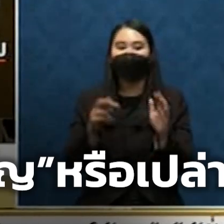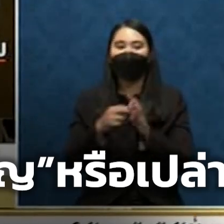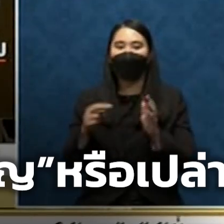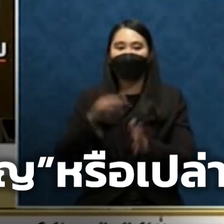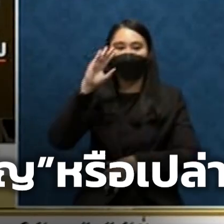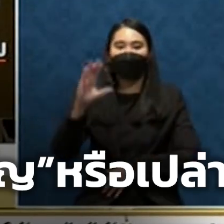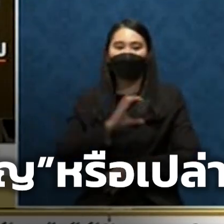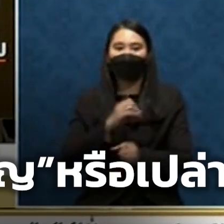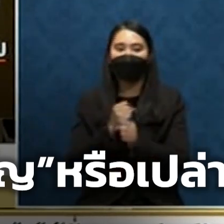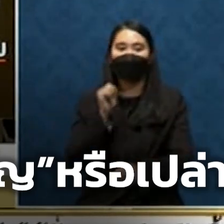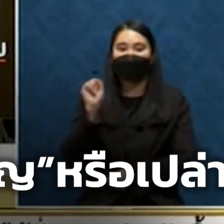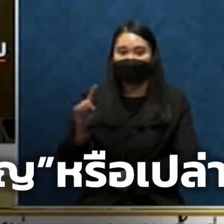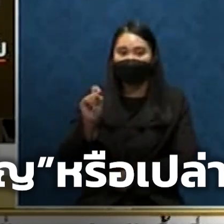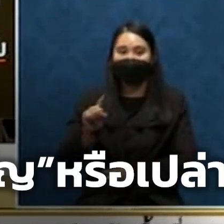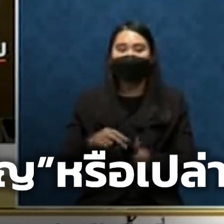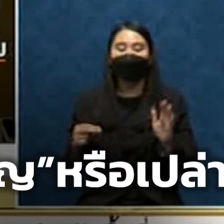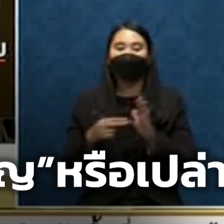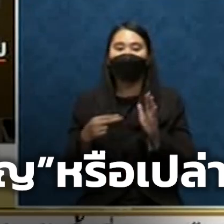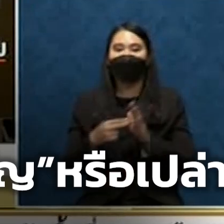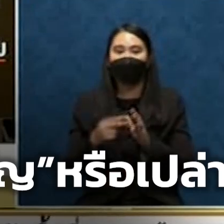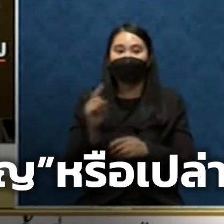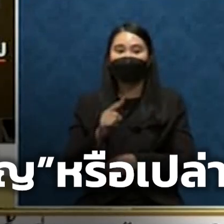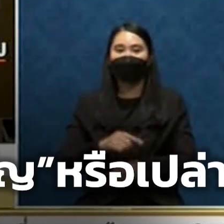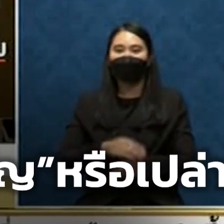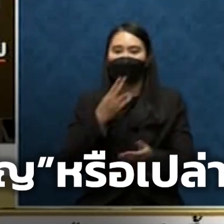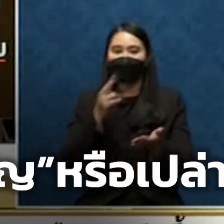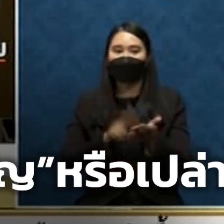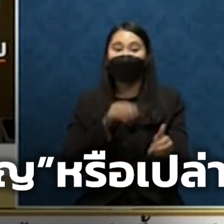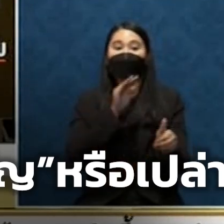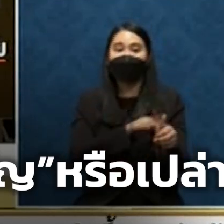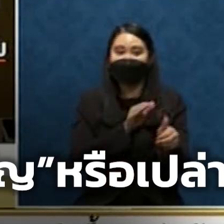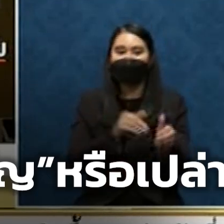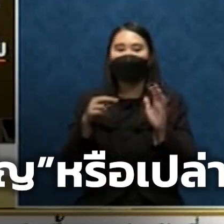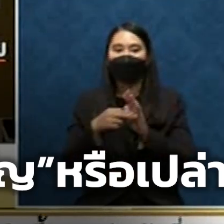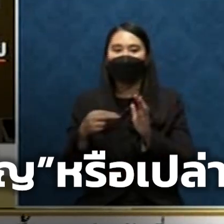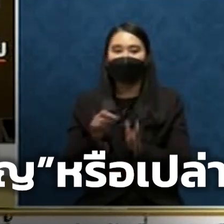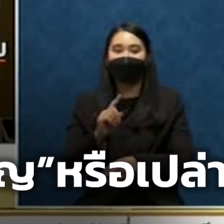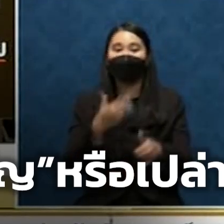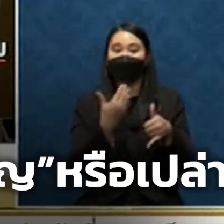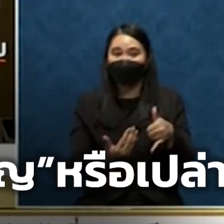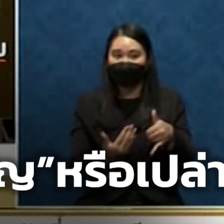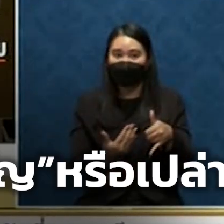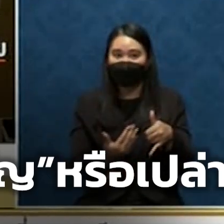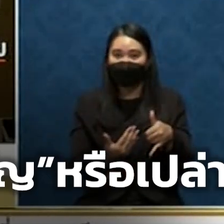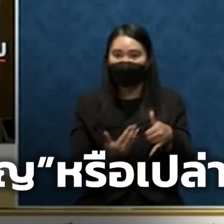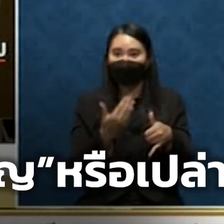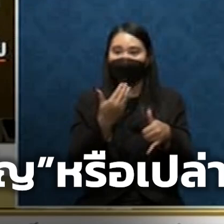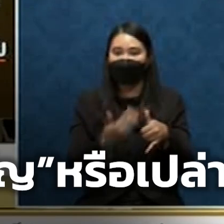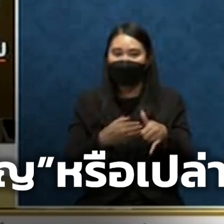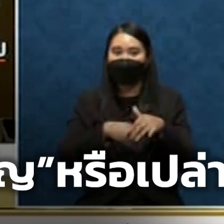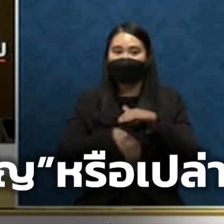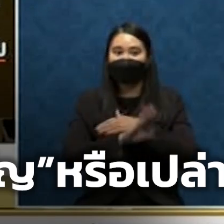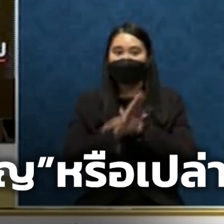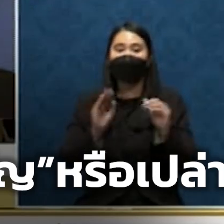ดำเนินการโดยด่วนเหตุที่ให้ออกหมายเรียกเนื่องจากบุคคลดังกล่าวเชื่อว่าไม่มีพฤติการณ์หลบ